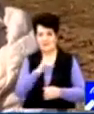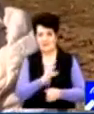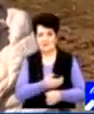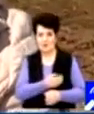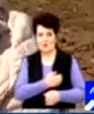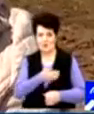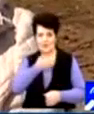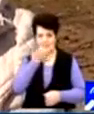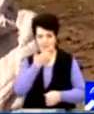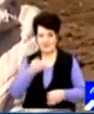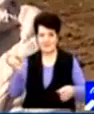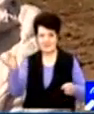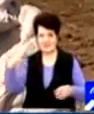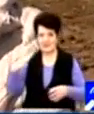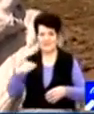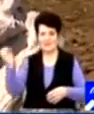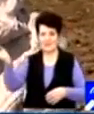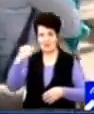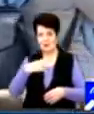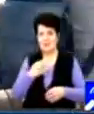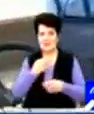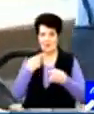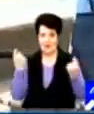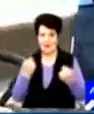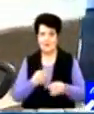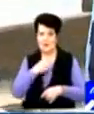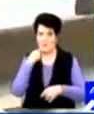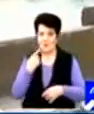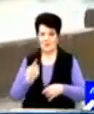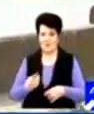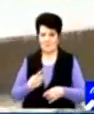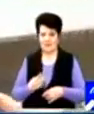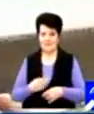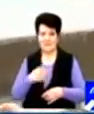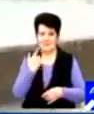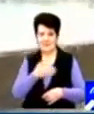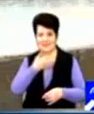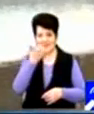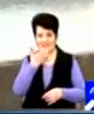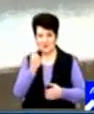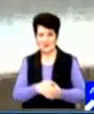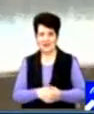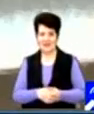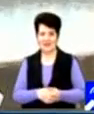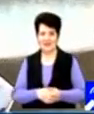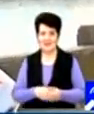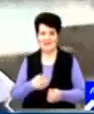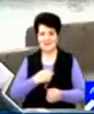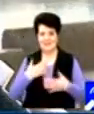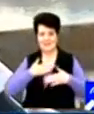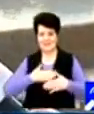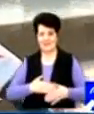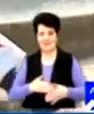хочется тепла, света, солнца, улыбок. Tare mult am așteptat, adică toți au așteptat căldura, să savurăm